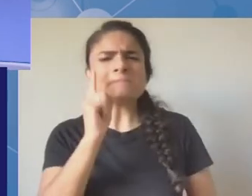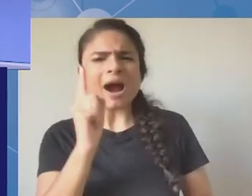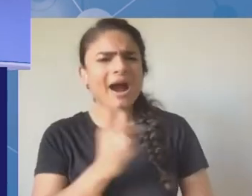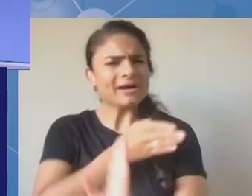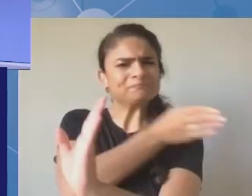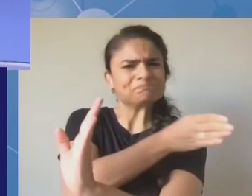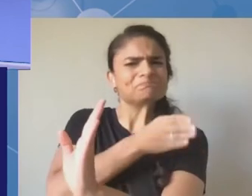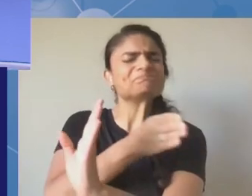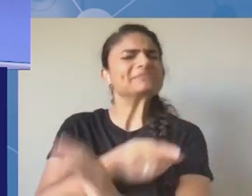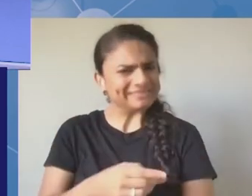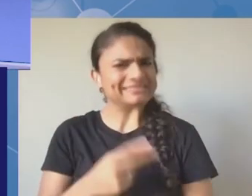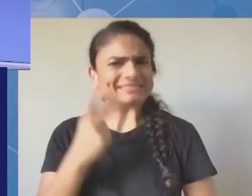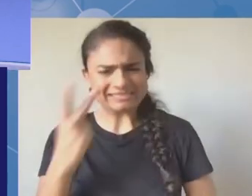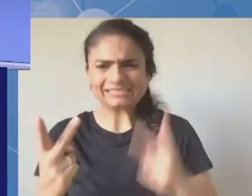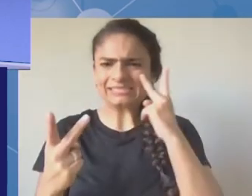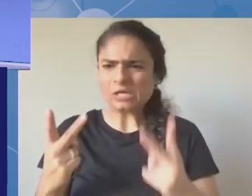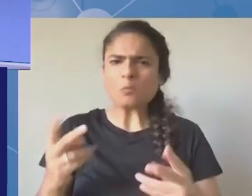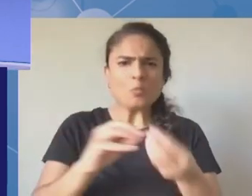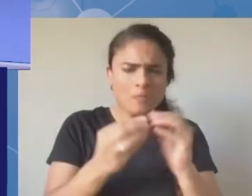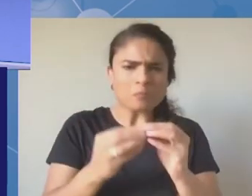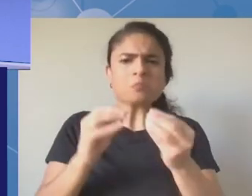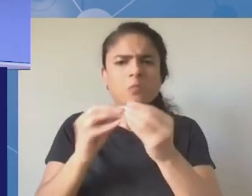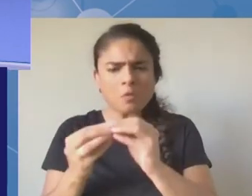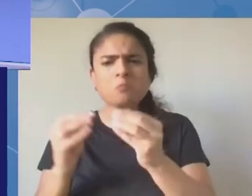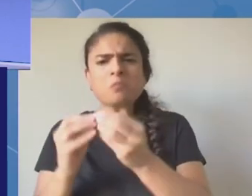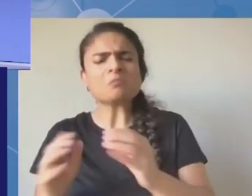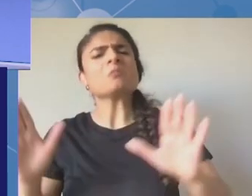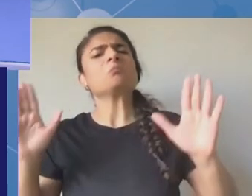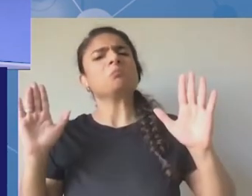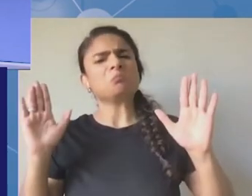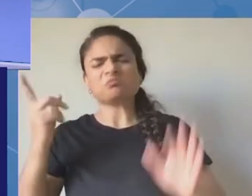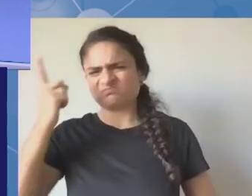أصبحت مهتم بها. أشكر لفريق الأمم المتحدة